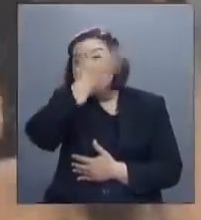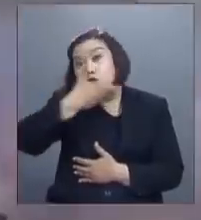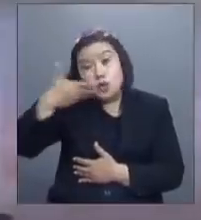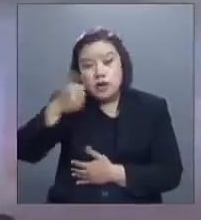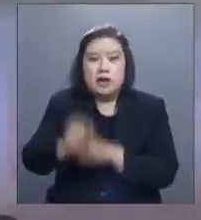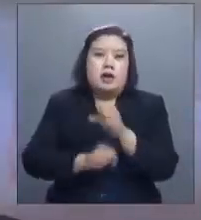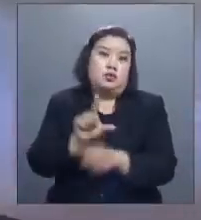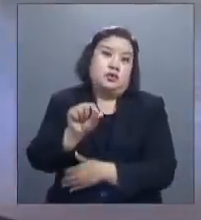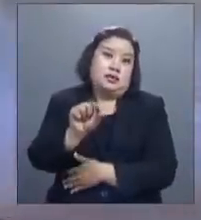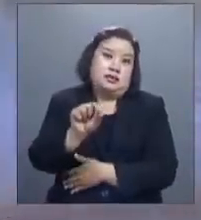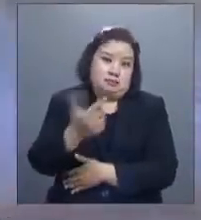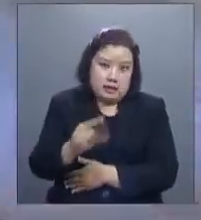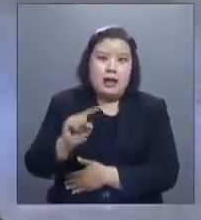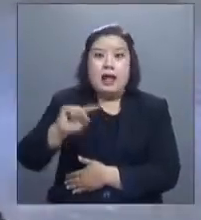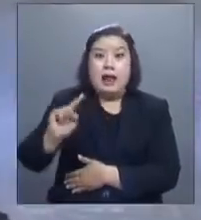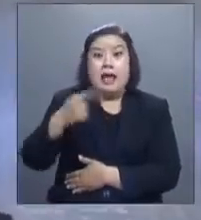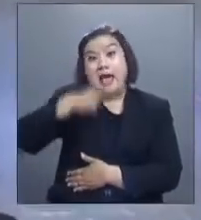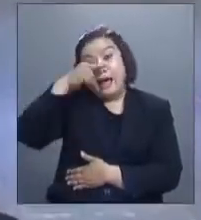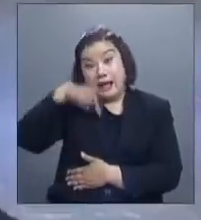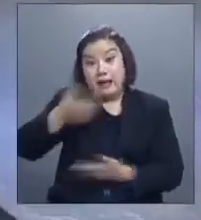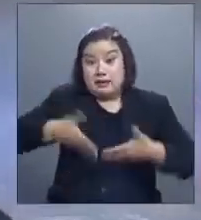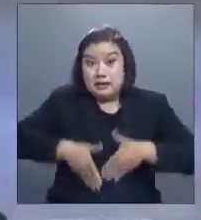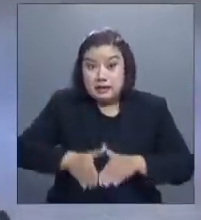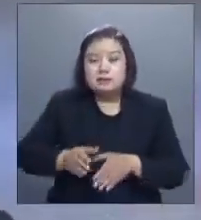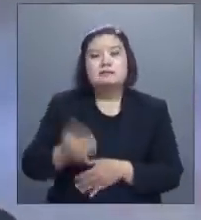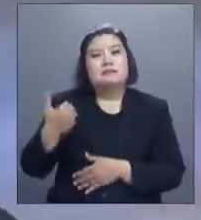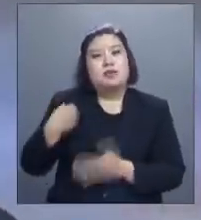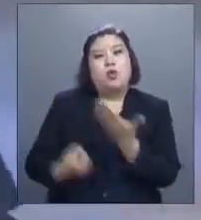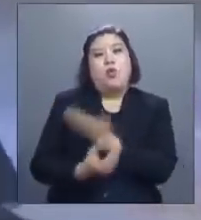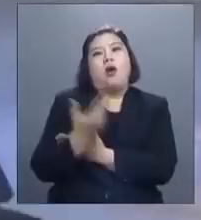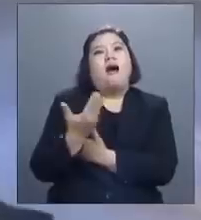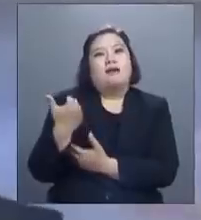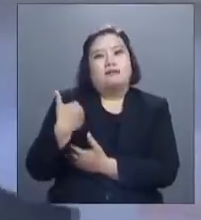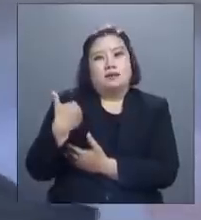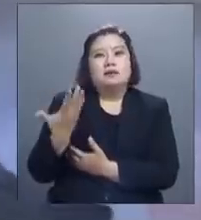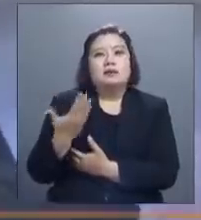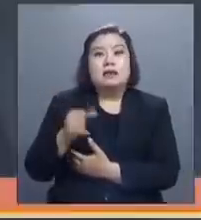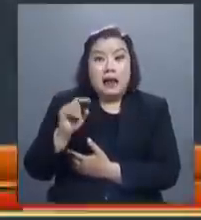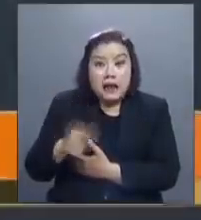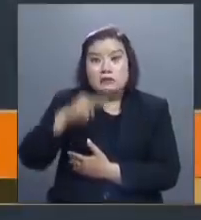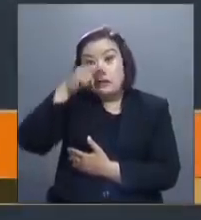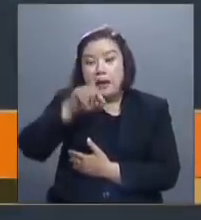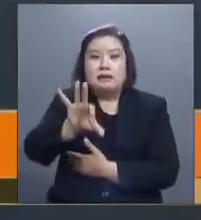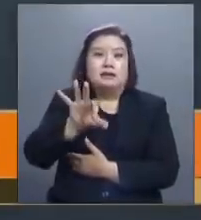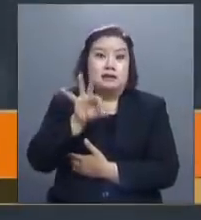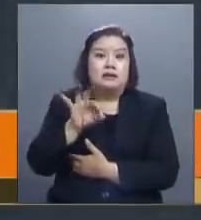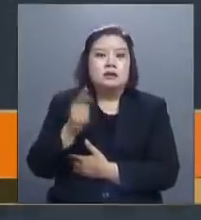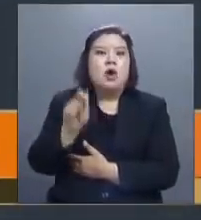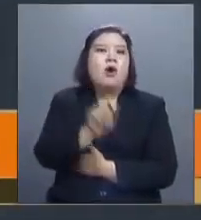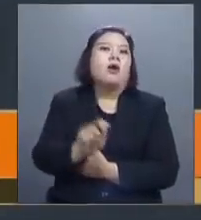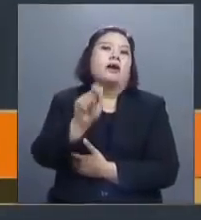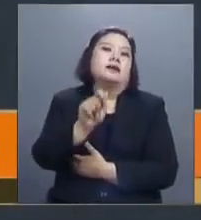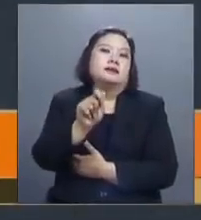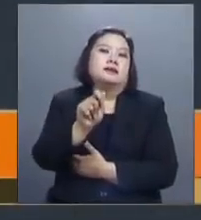นไทยคนแรกที่เข้าใกล้มงกุฎมิสเวิลด์มากที่สุดพร้อมกับการได้รับเลือกเป็นตัวแทนสาวงามประจำทวีปเอเชีย